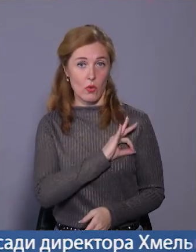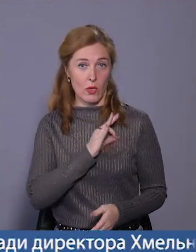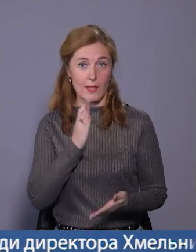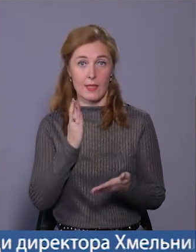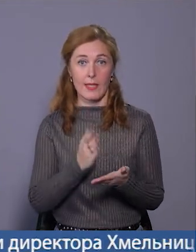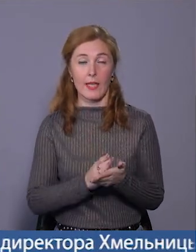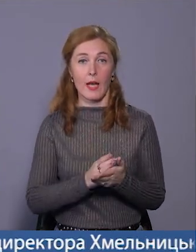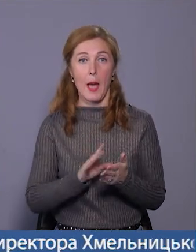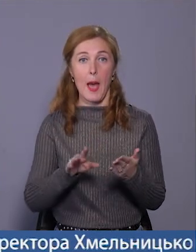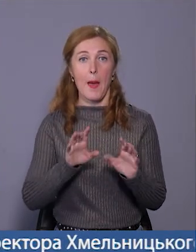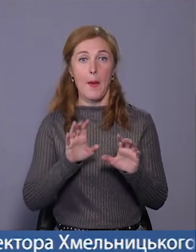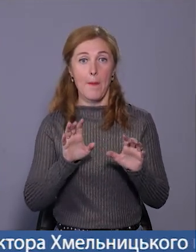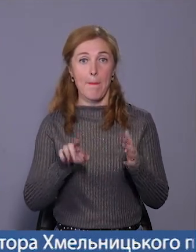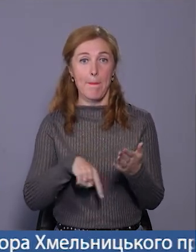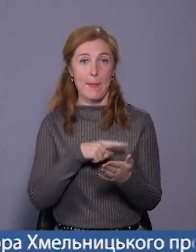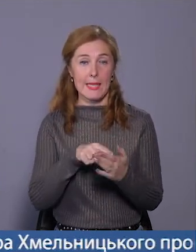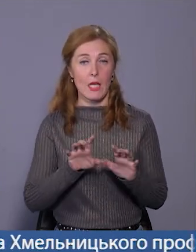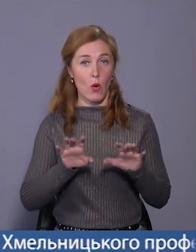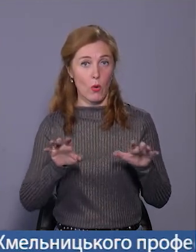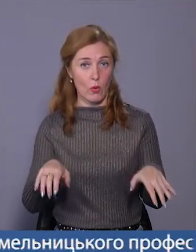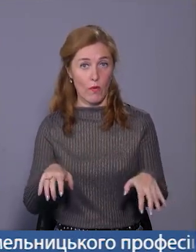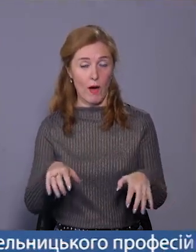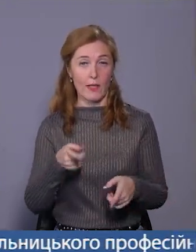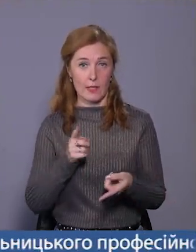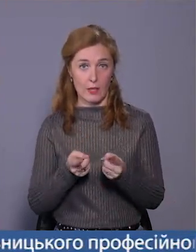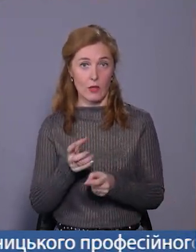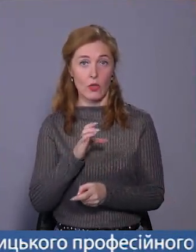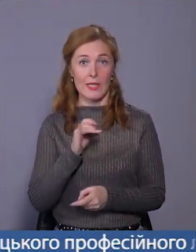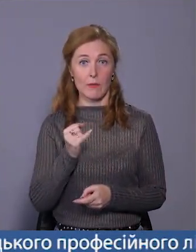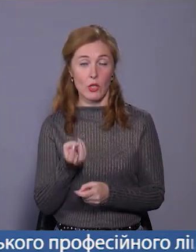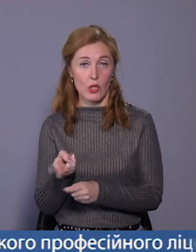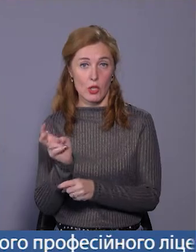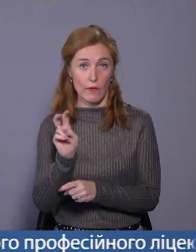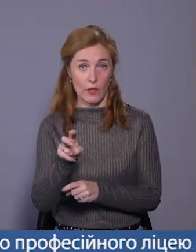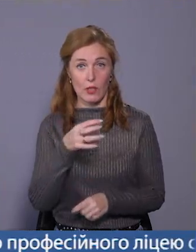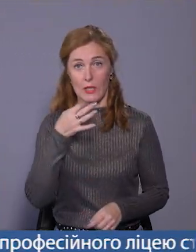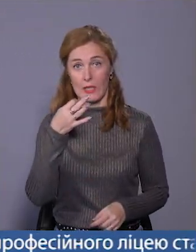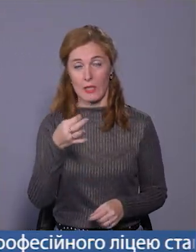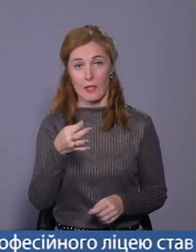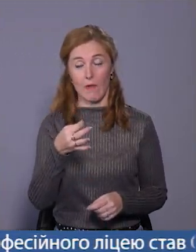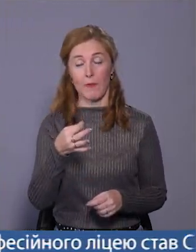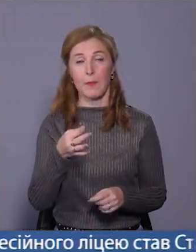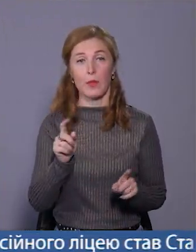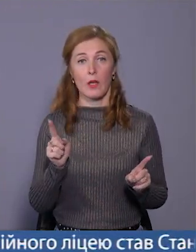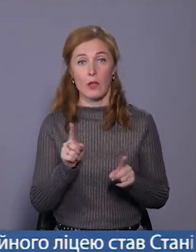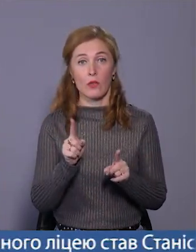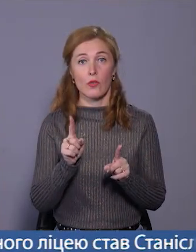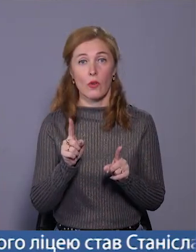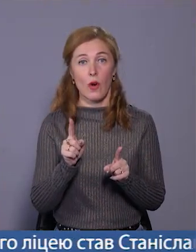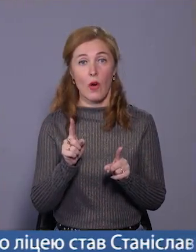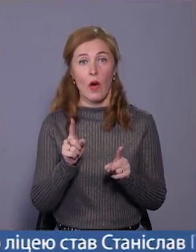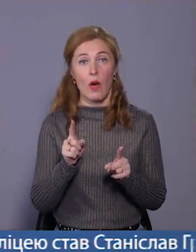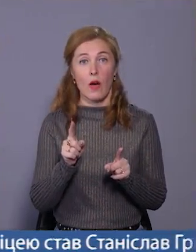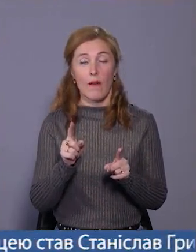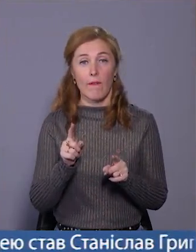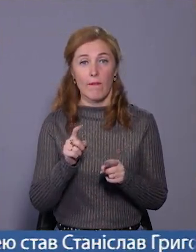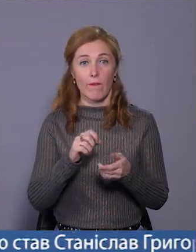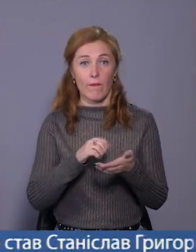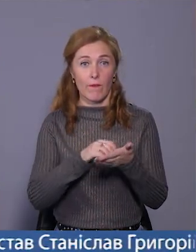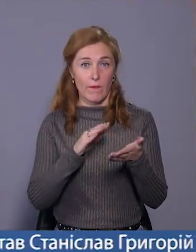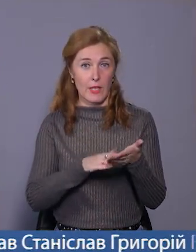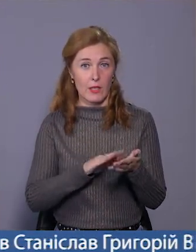правове поле. До учасників дійства вийшов міський голова. Олександр Семчишин наголосив, повноваження органів місцевого самоврядування визначені